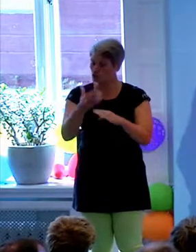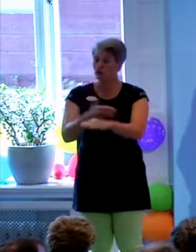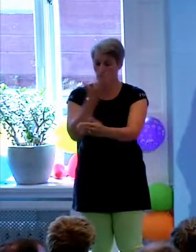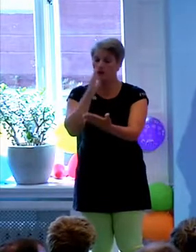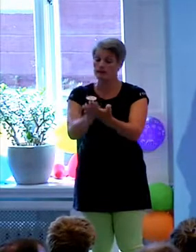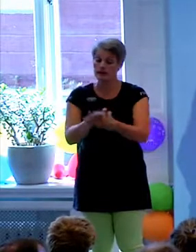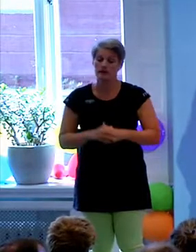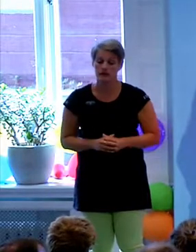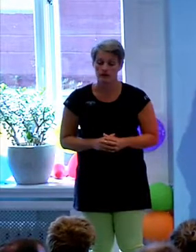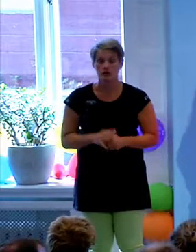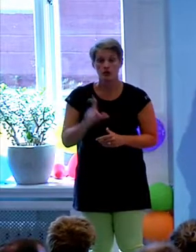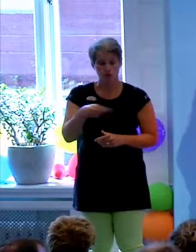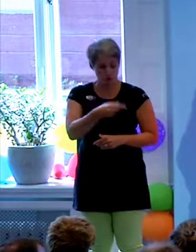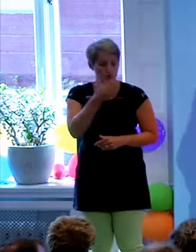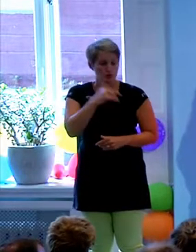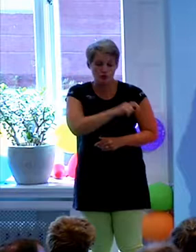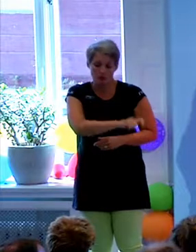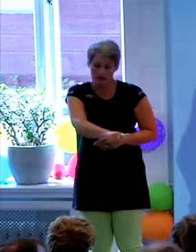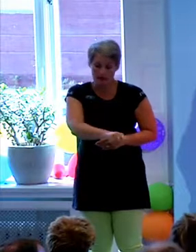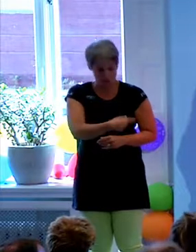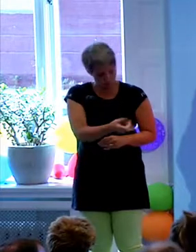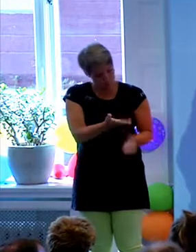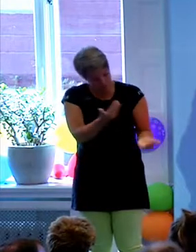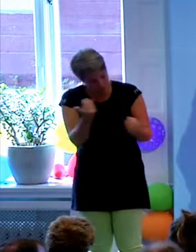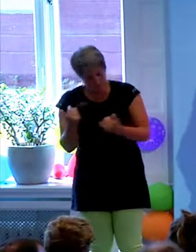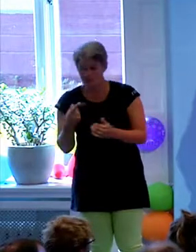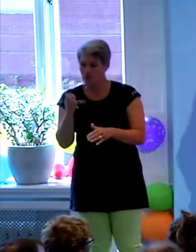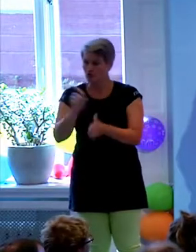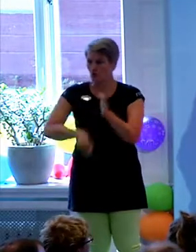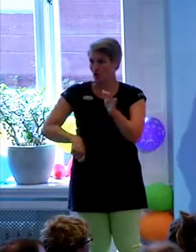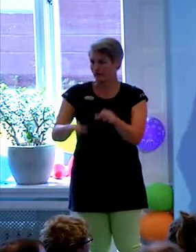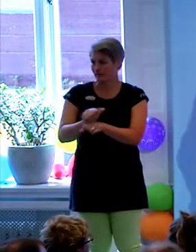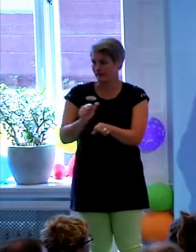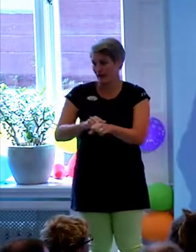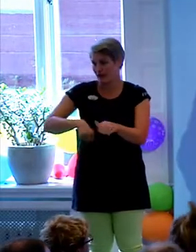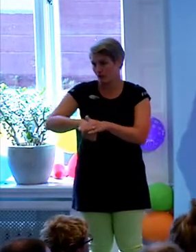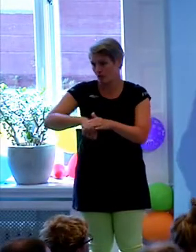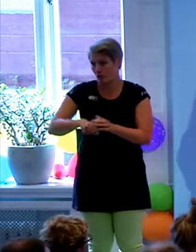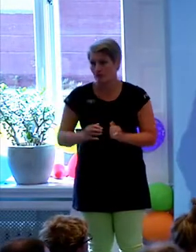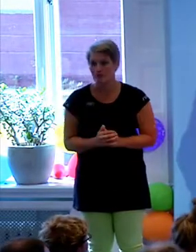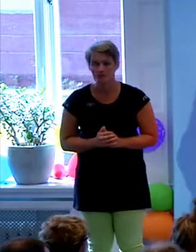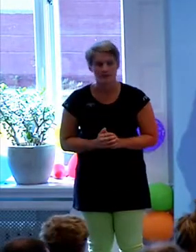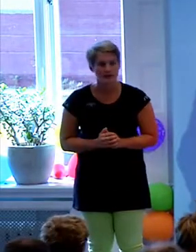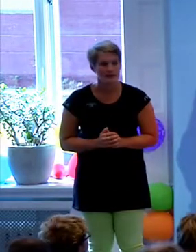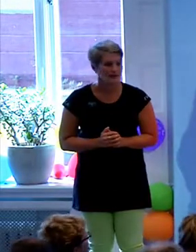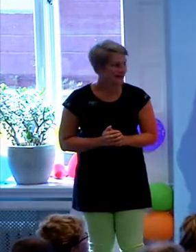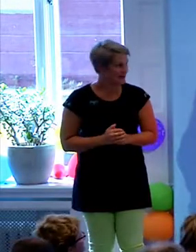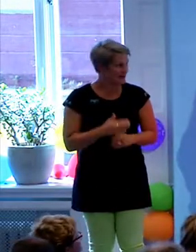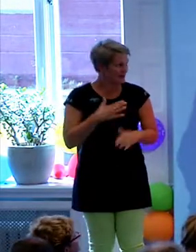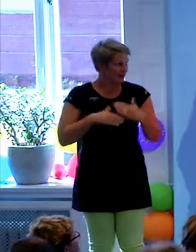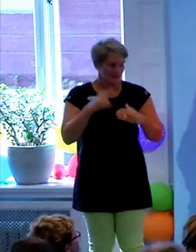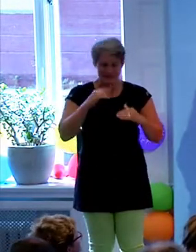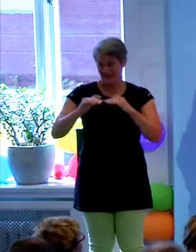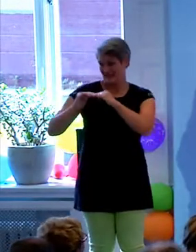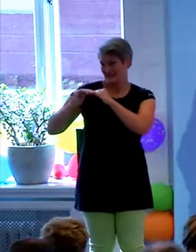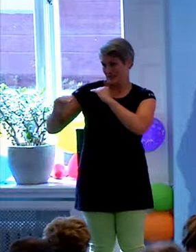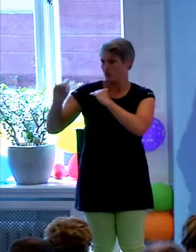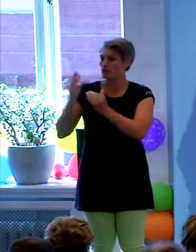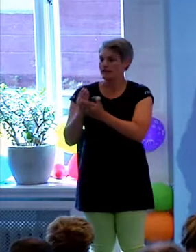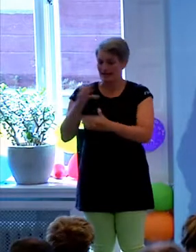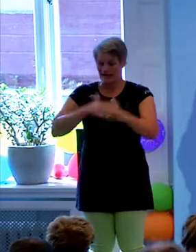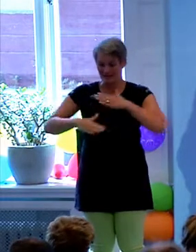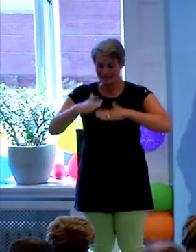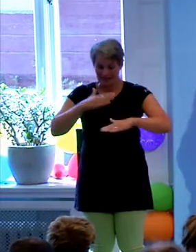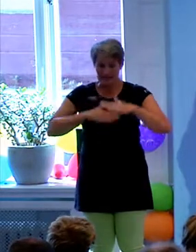förebilder helt enkelt för de unga för att börja. Det är väldigt intressant det du säger, att det är jämställt om man får säga så när det gäller intresset,